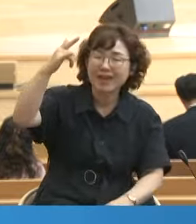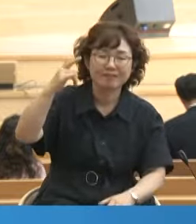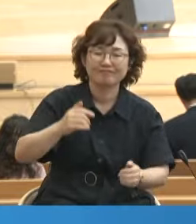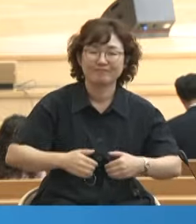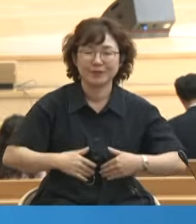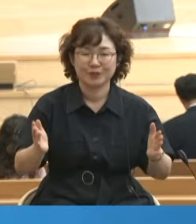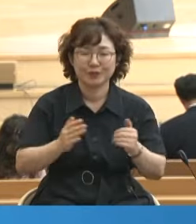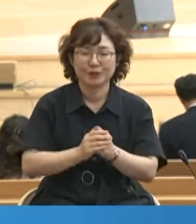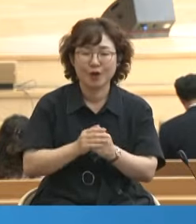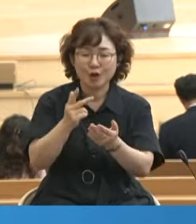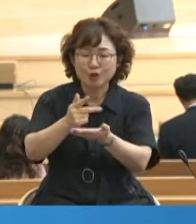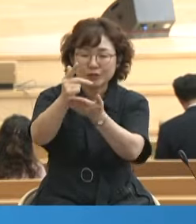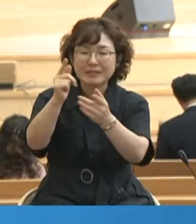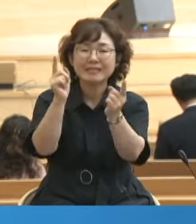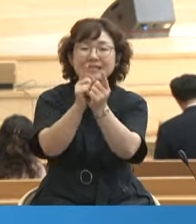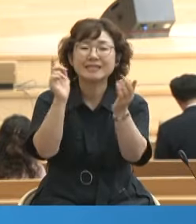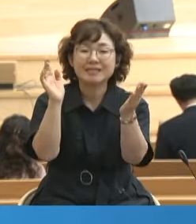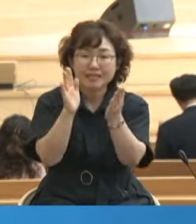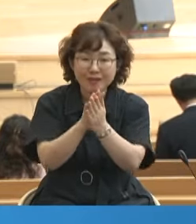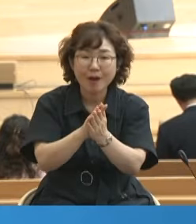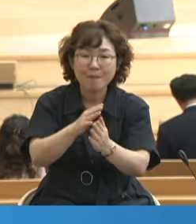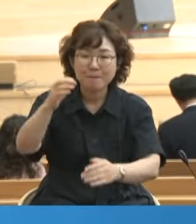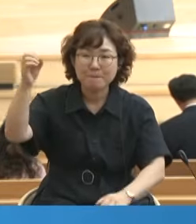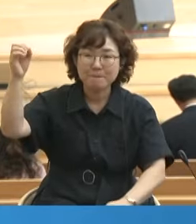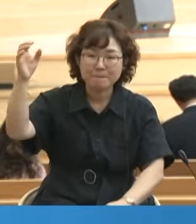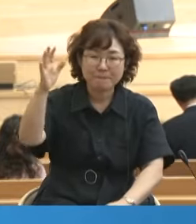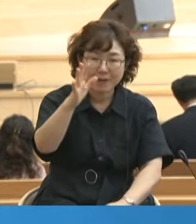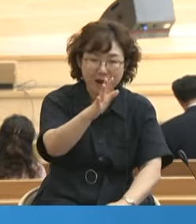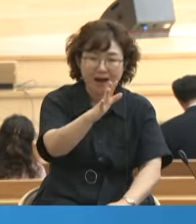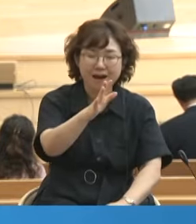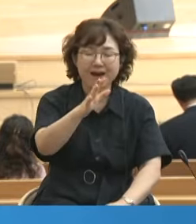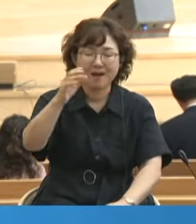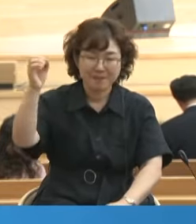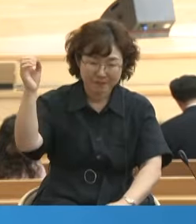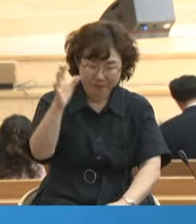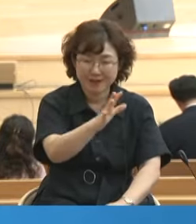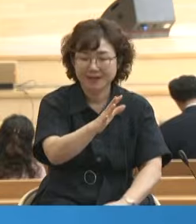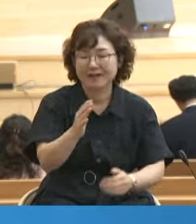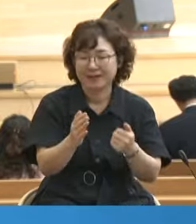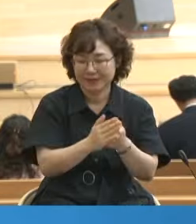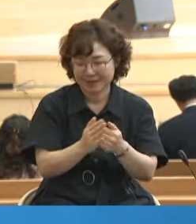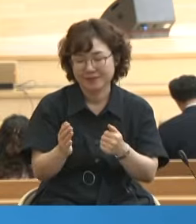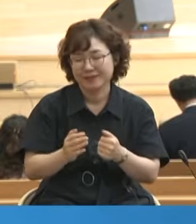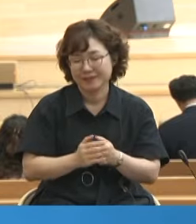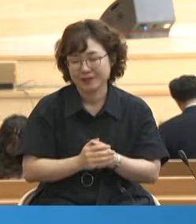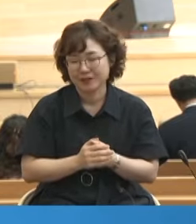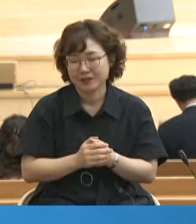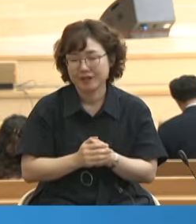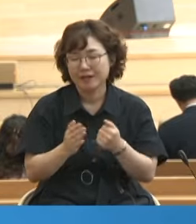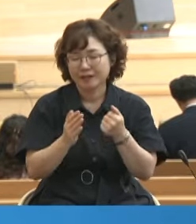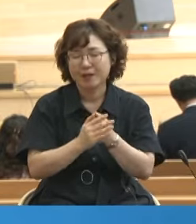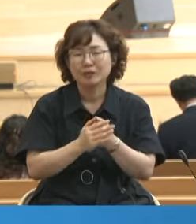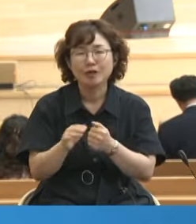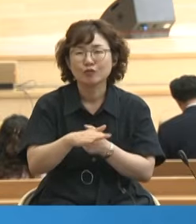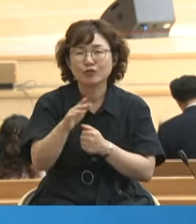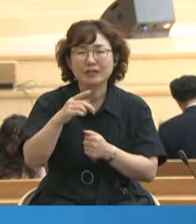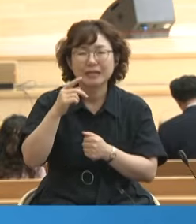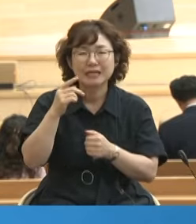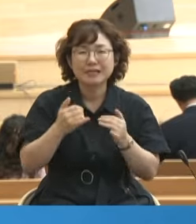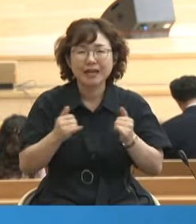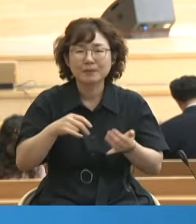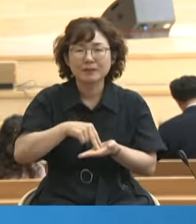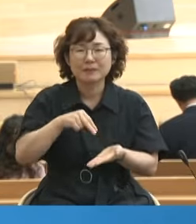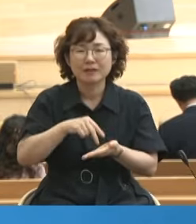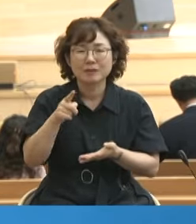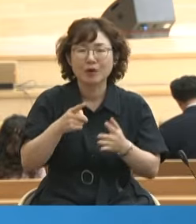아니에요. 주님이 영광의 강체로 비춰져 버리는. 그래서 우리 인간이